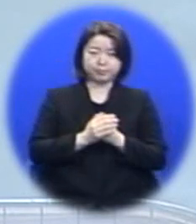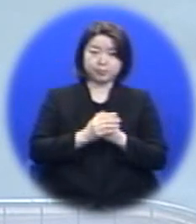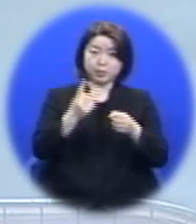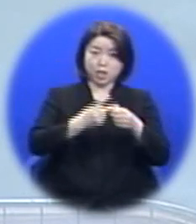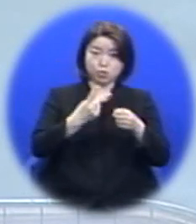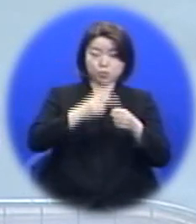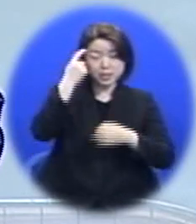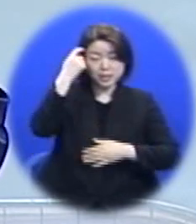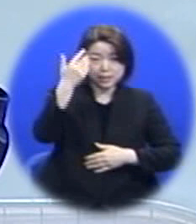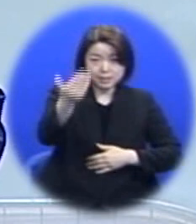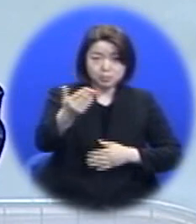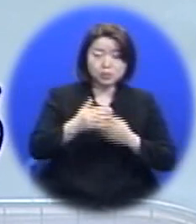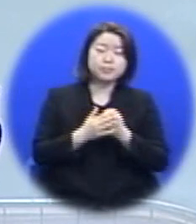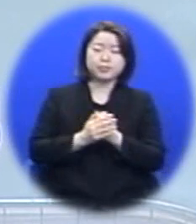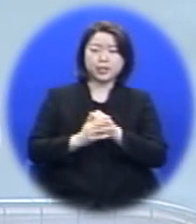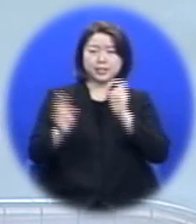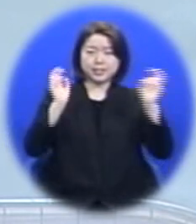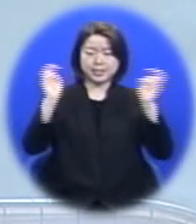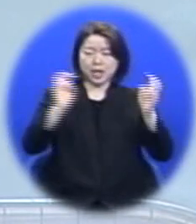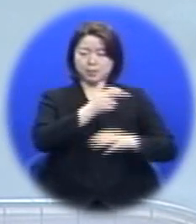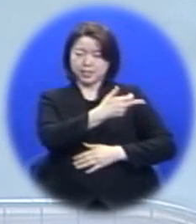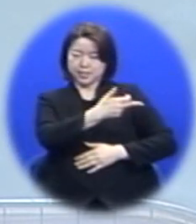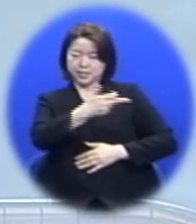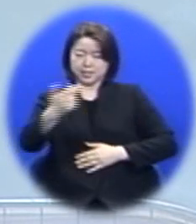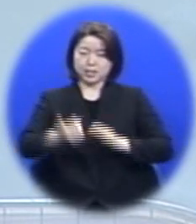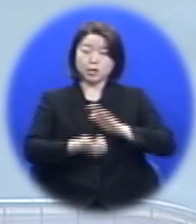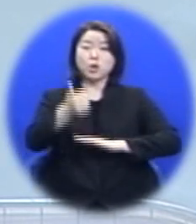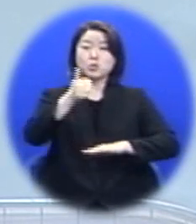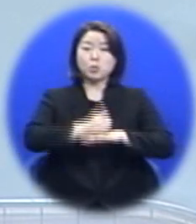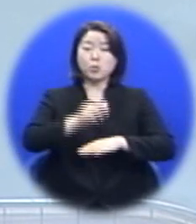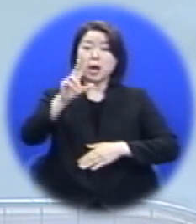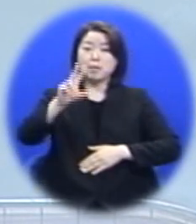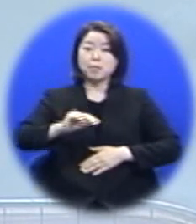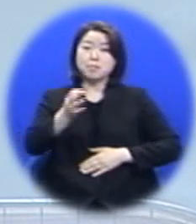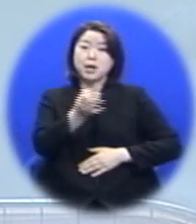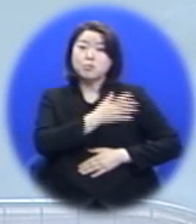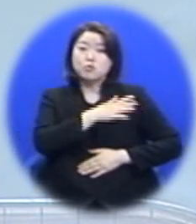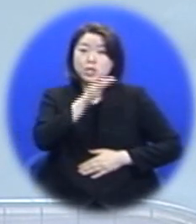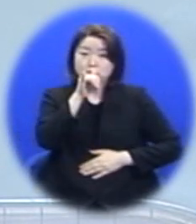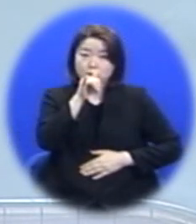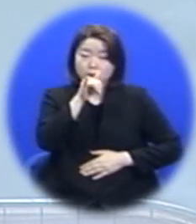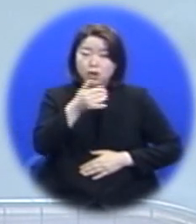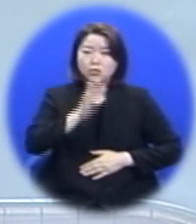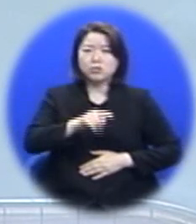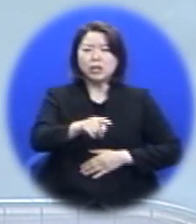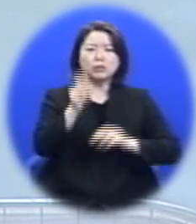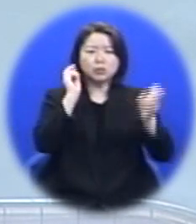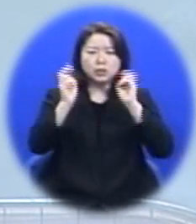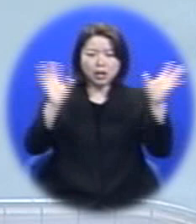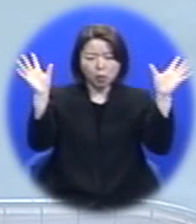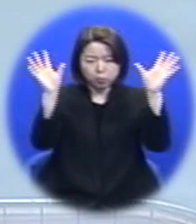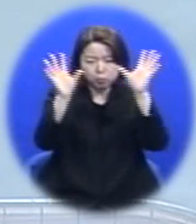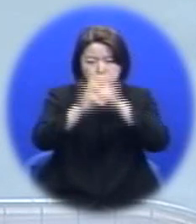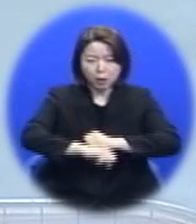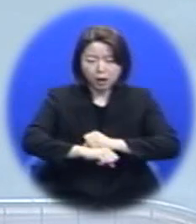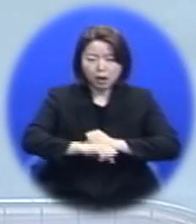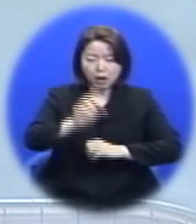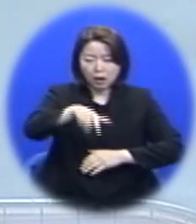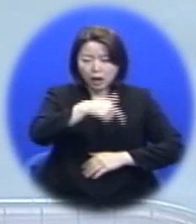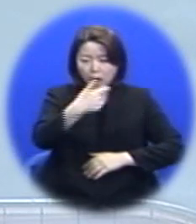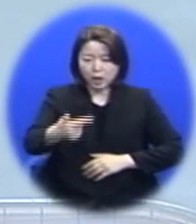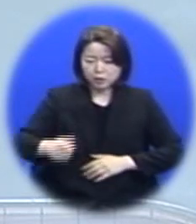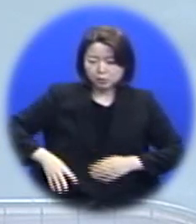질문. 사업이 크게 성공한 백만장자가 있었다. 그런데 그의 회사가 파산해 하루아침에 빈